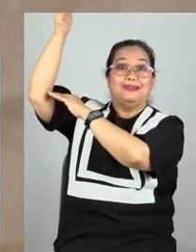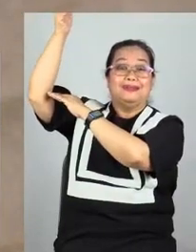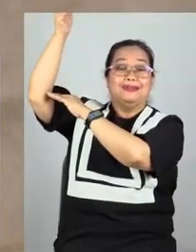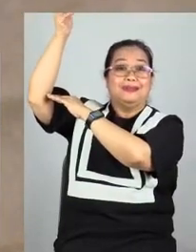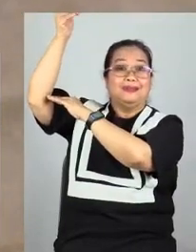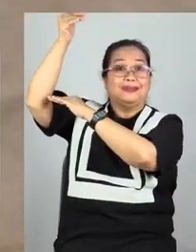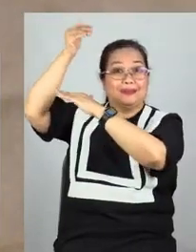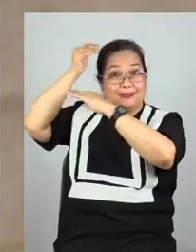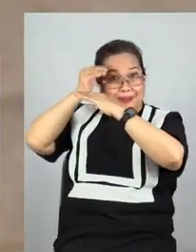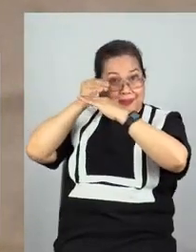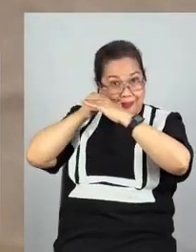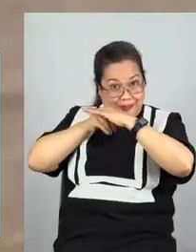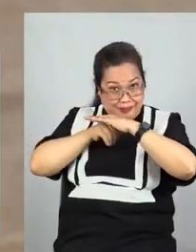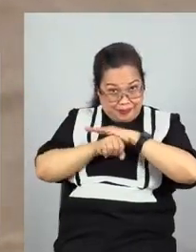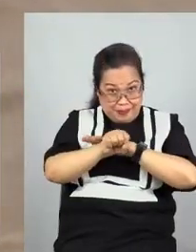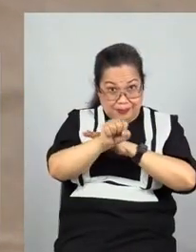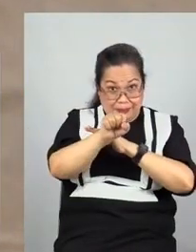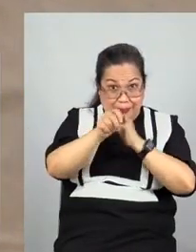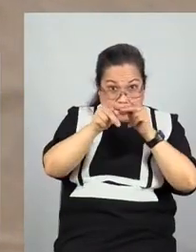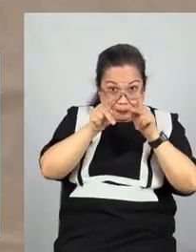naging tao,